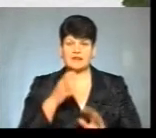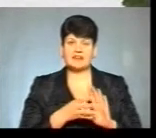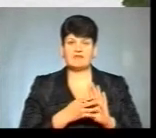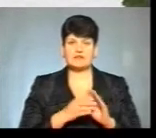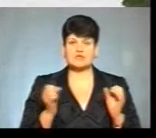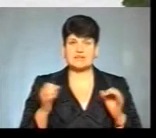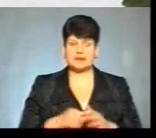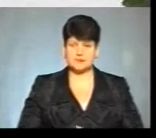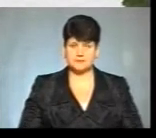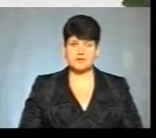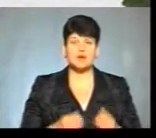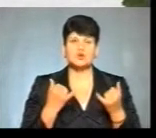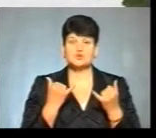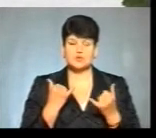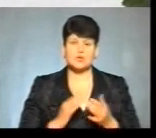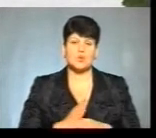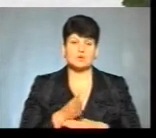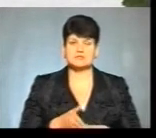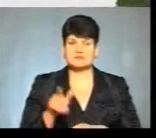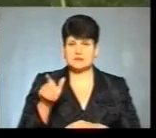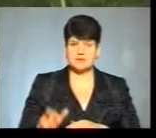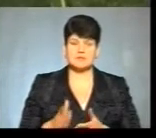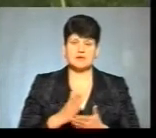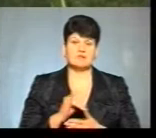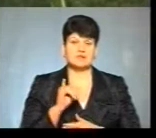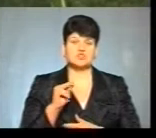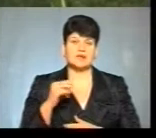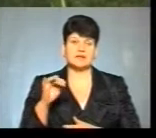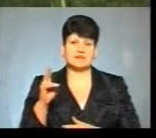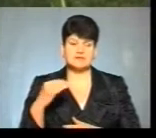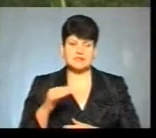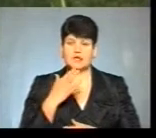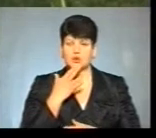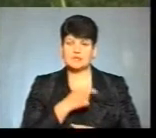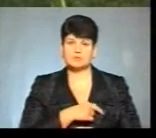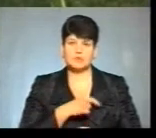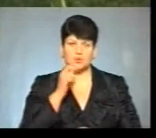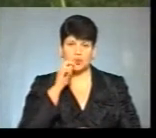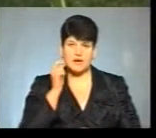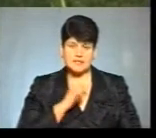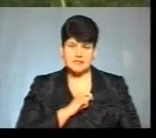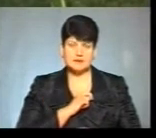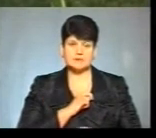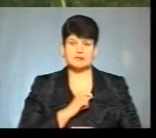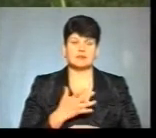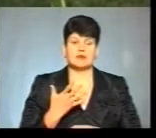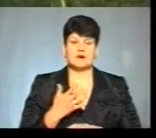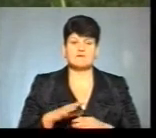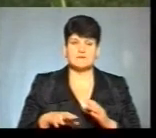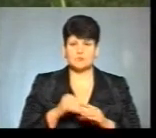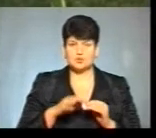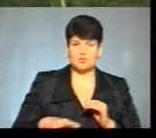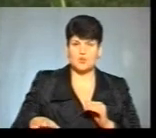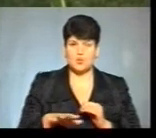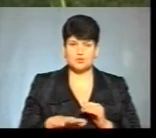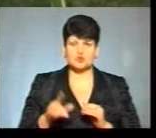скликання. Сьогодні гостем нашої програми є Іван Чаківський, народний депутат України на одномандатному виборчому окрузі